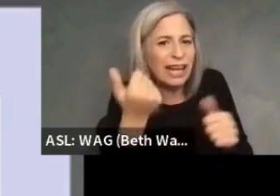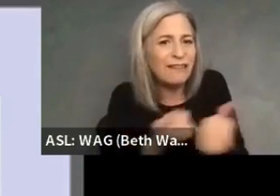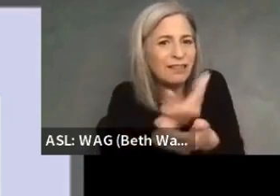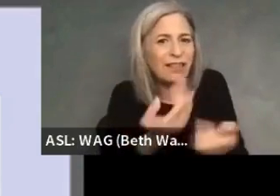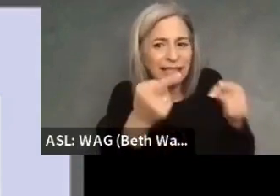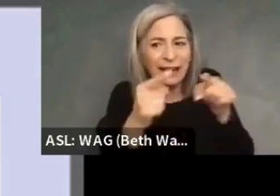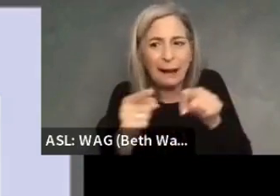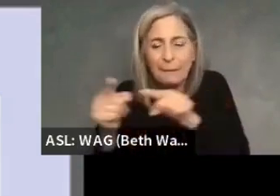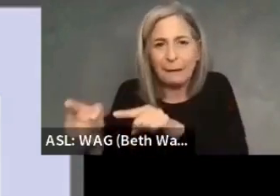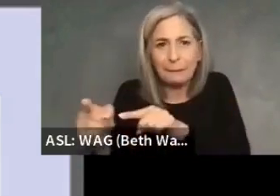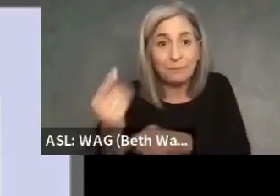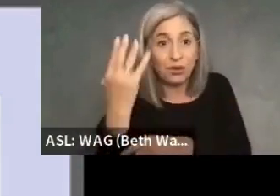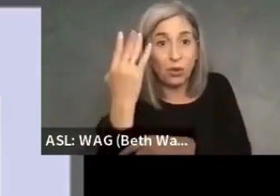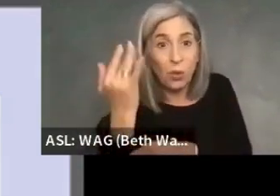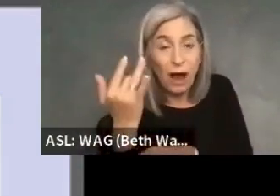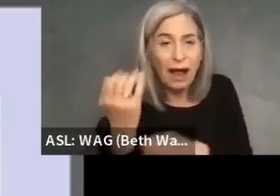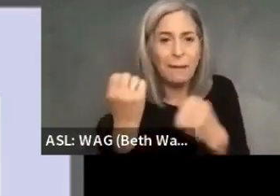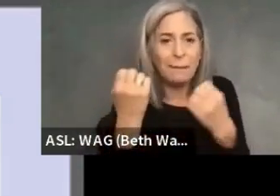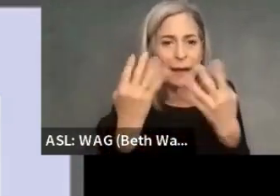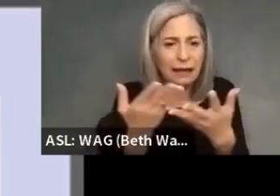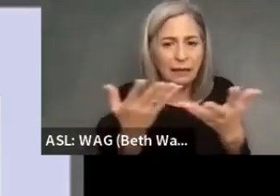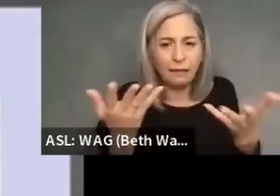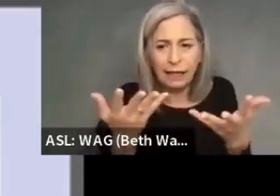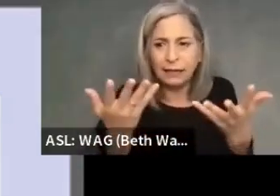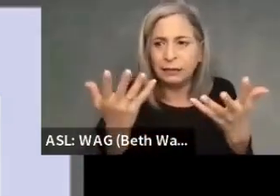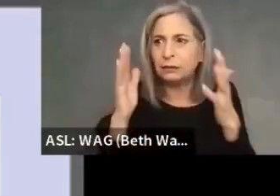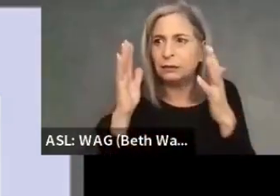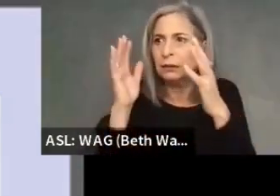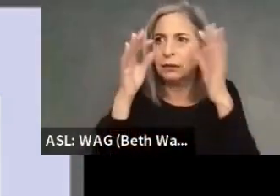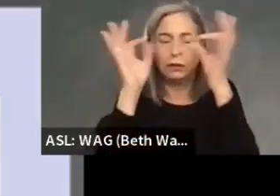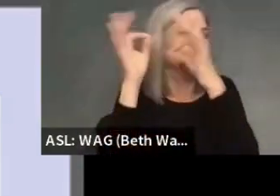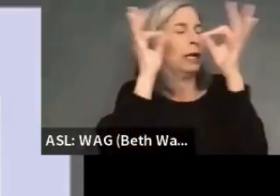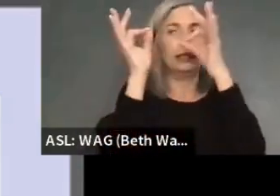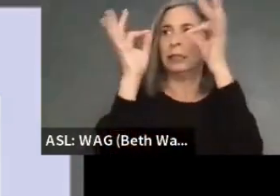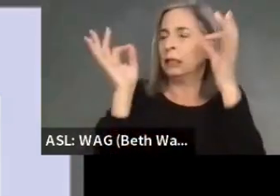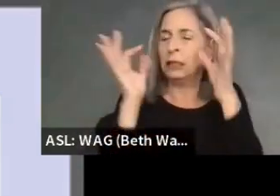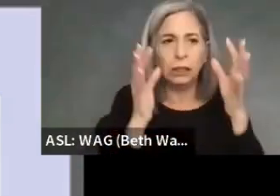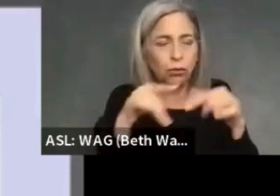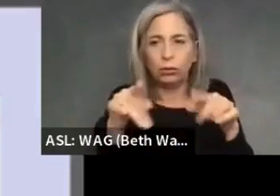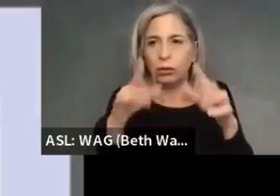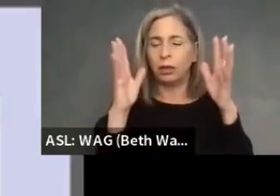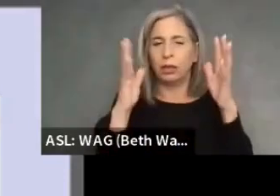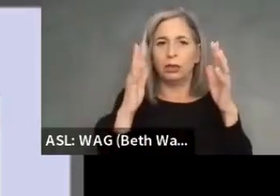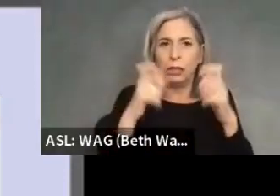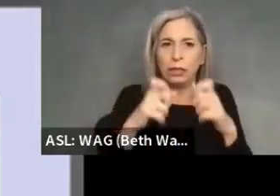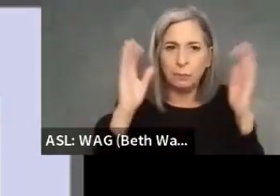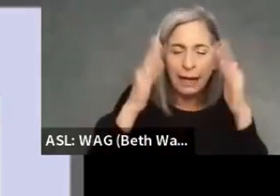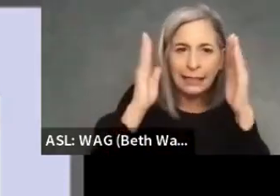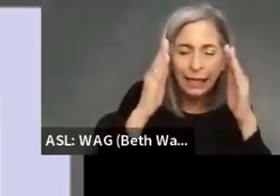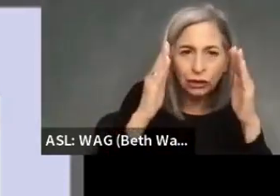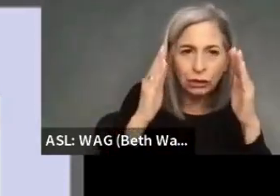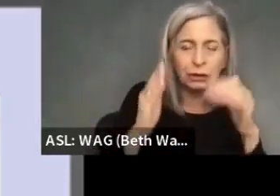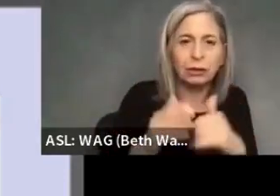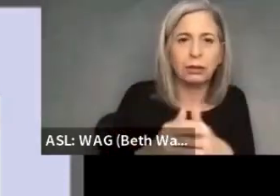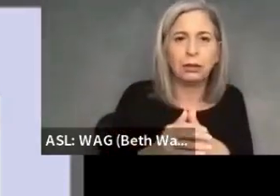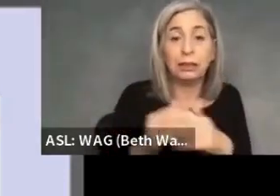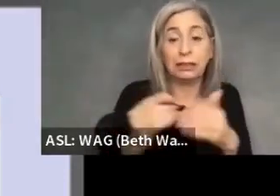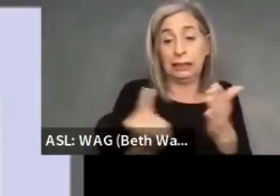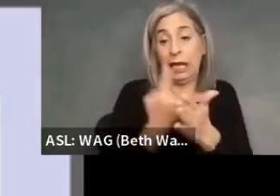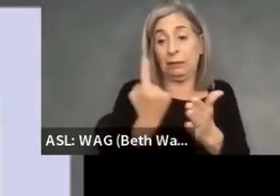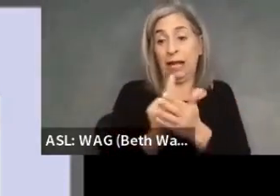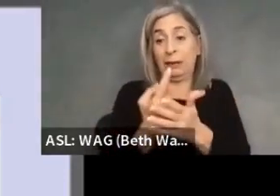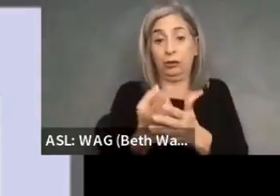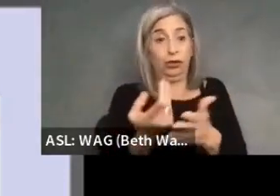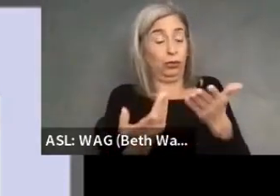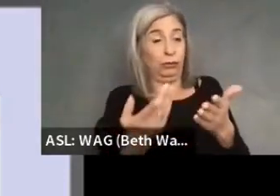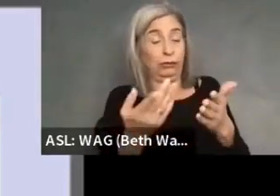会议，当时你们可能会很情绪化，然后有很多的信息你是需要理解